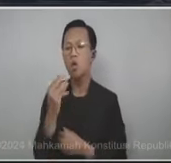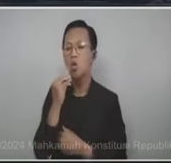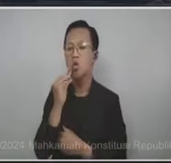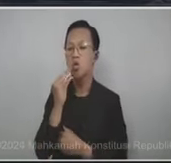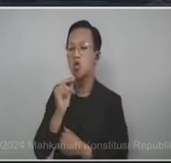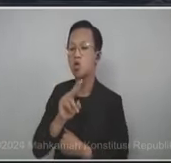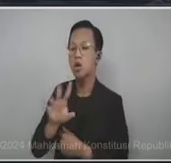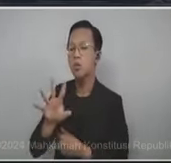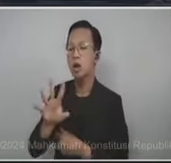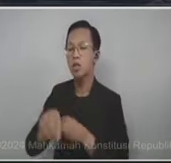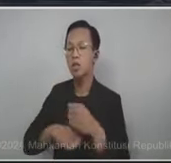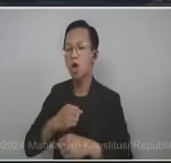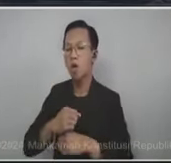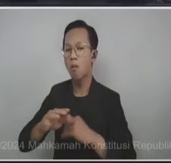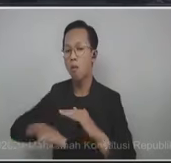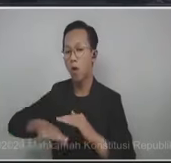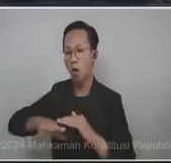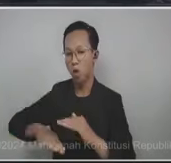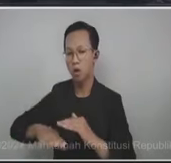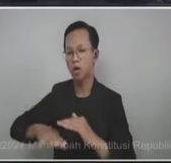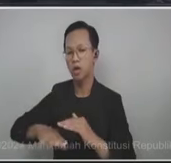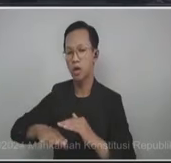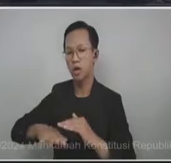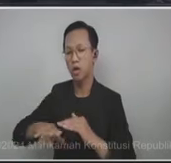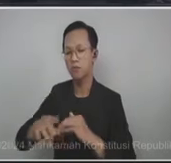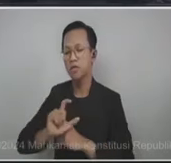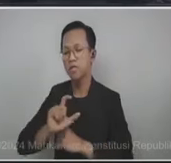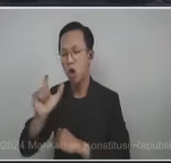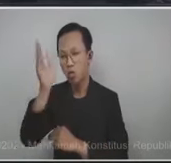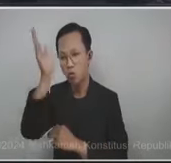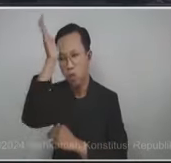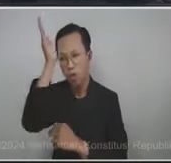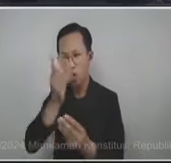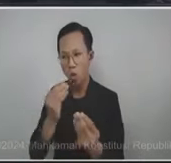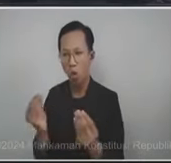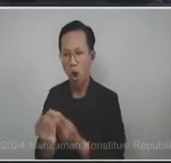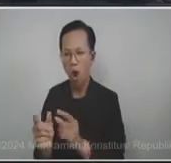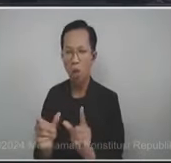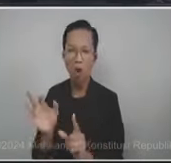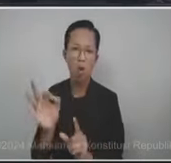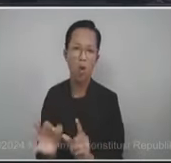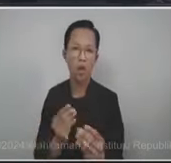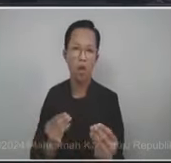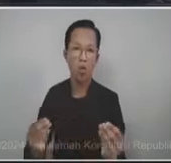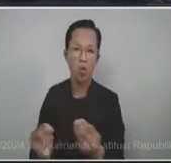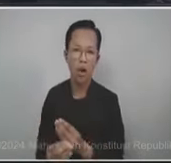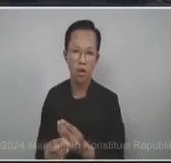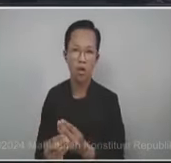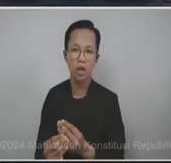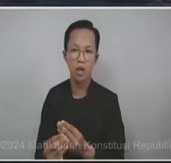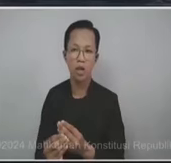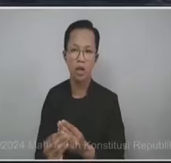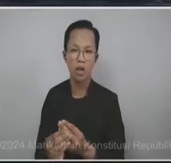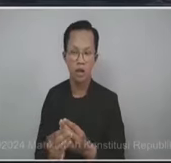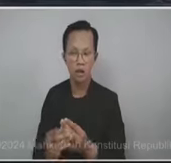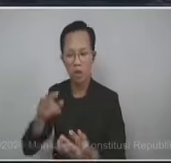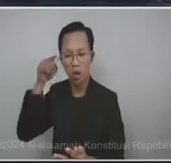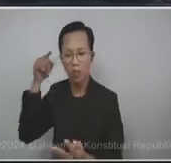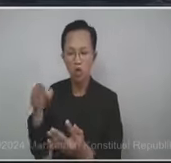wakil bupati atau calon walikota dan wakil walikota terhitung sejak pelaksanaan pemungutan